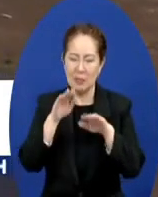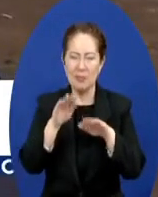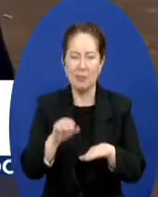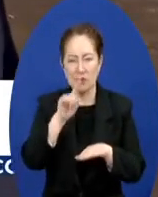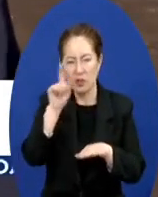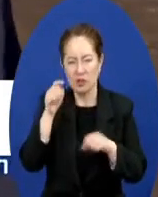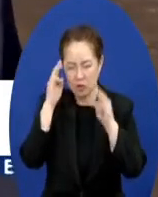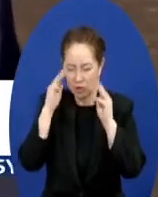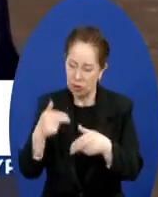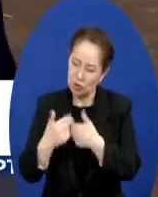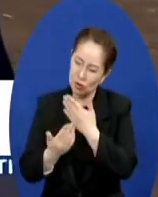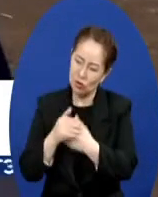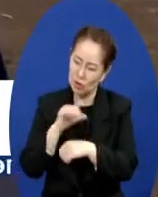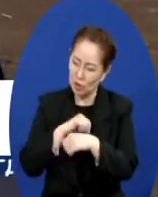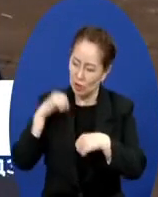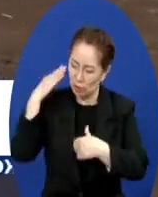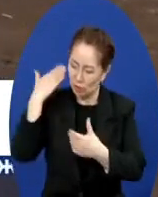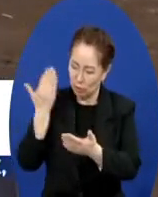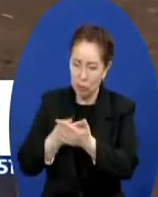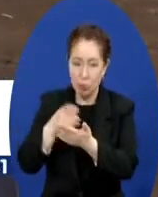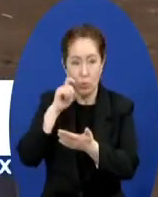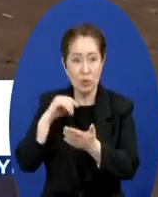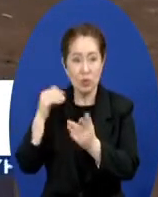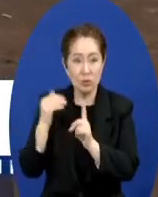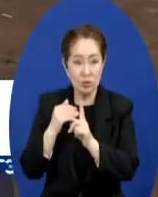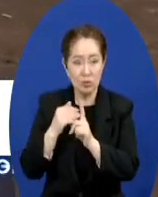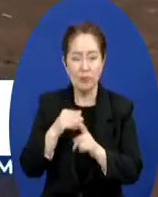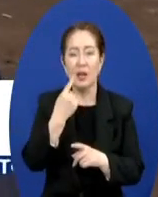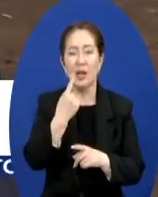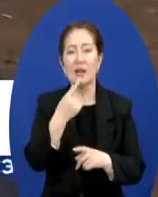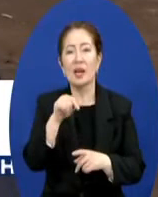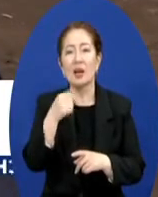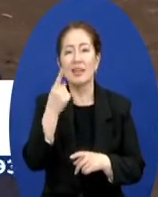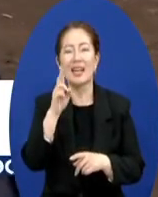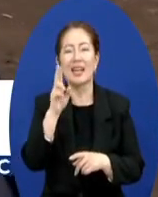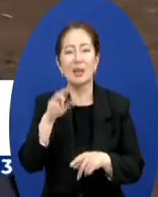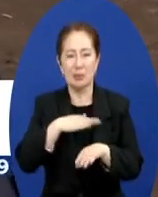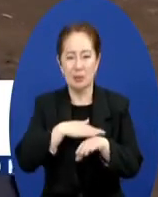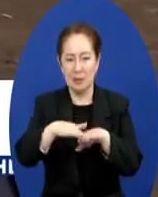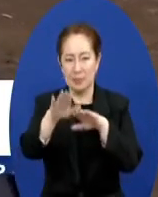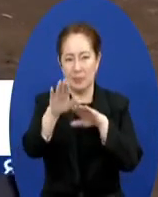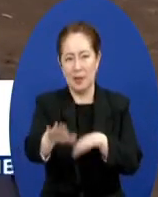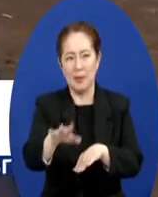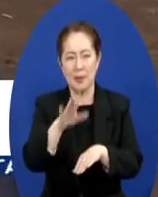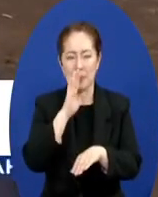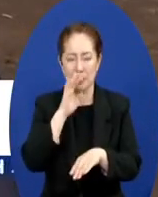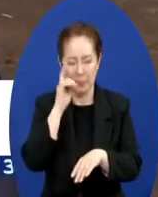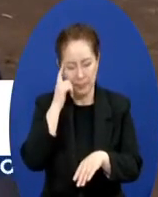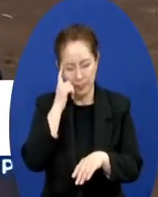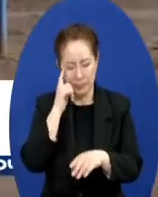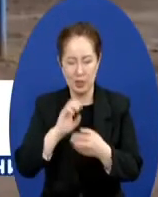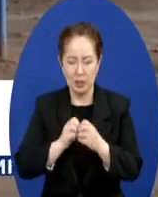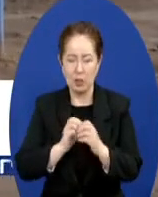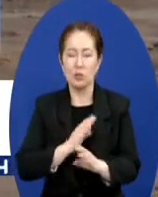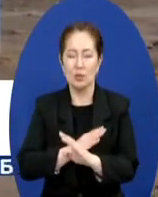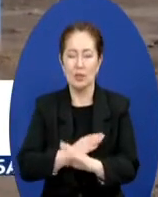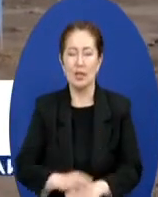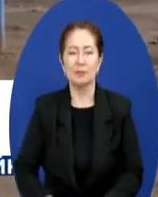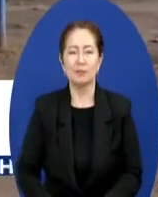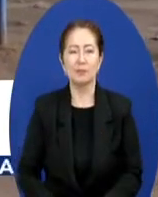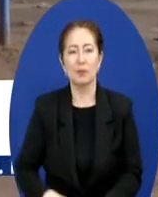шийдэх чиг хүчээ гэсэн одоо иргэдийнхээ хүсэлтийн дагуу энэ улсын төсөв суугаад 1.1 км автосан одоо энэ онд баригдаж